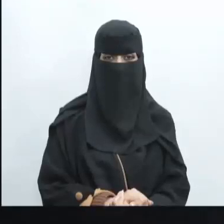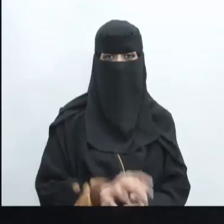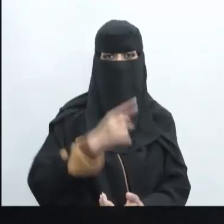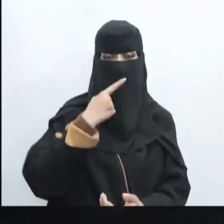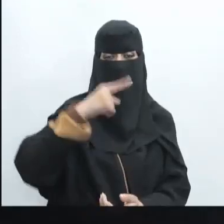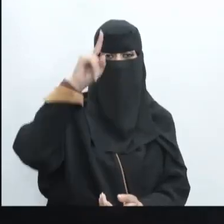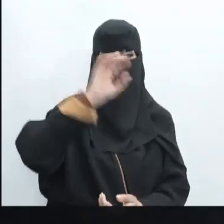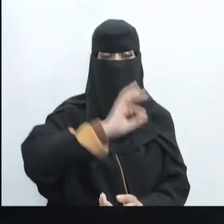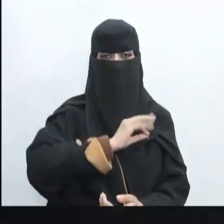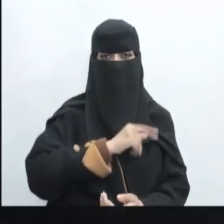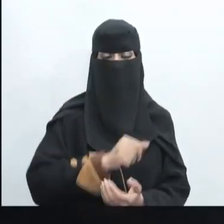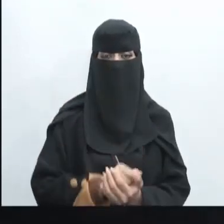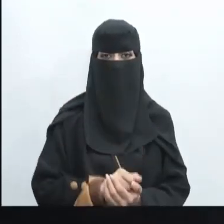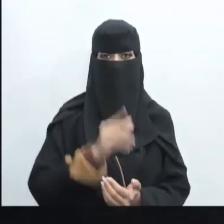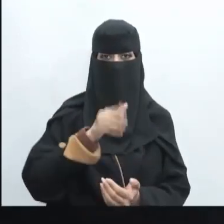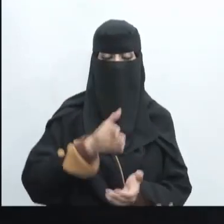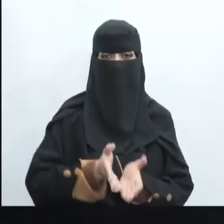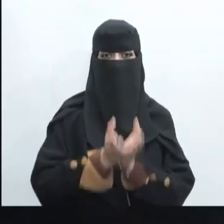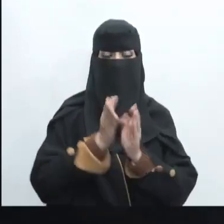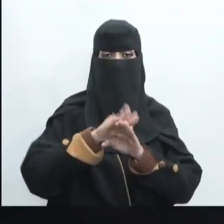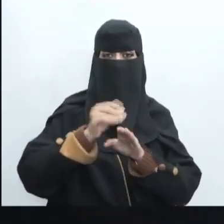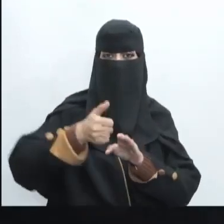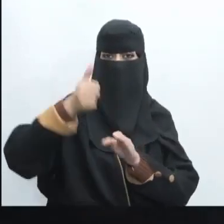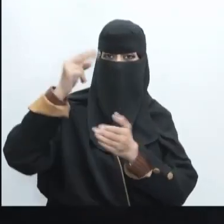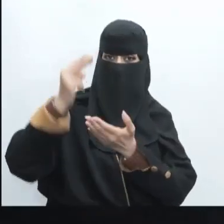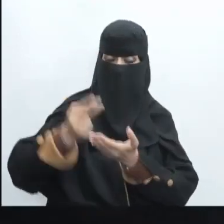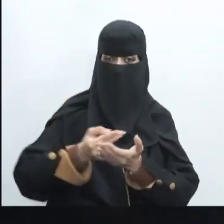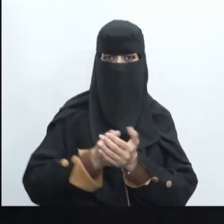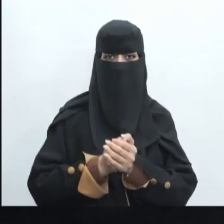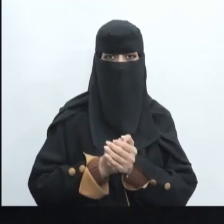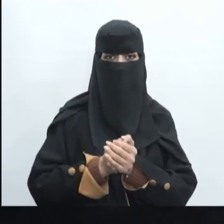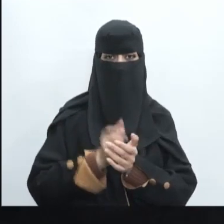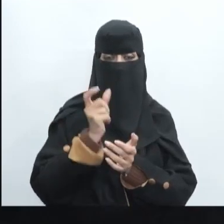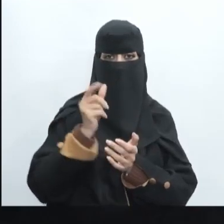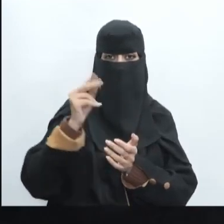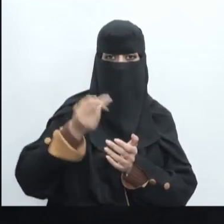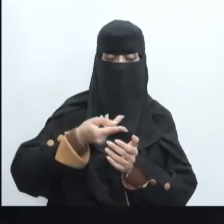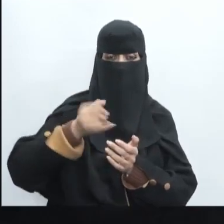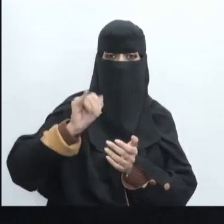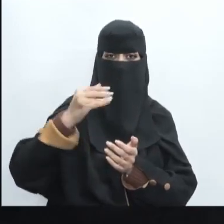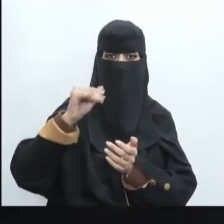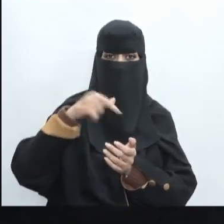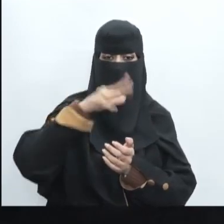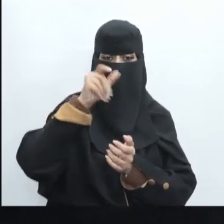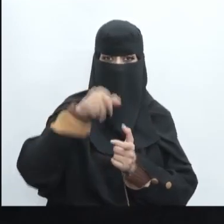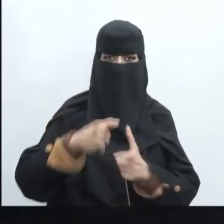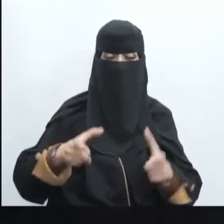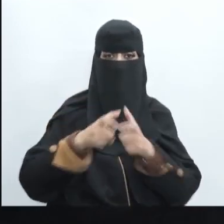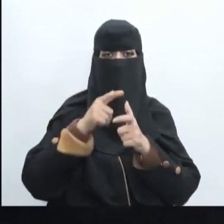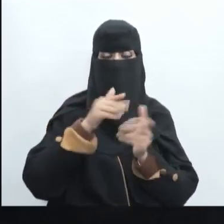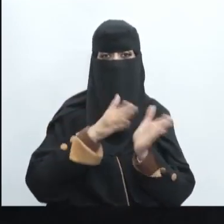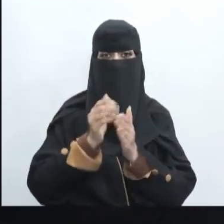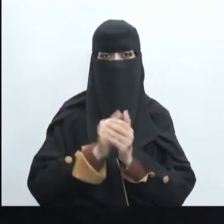بسم الله الرحمن الرحيم والصلاه والسلام على اشرف الانبياء والمرسلين نبينا محمد وعلى اله